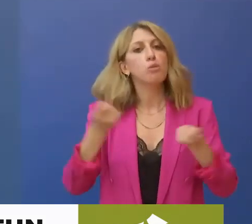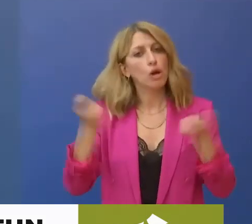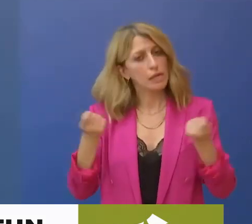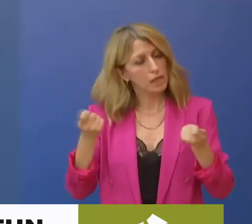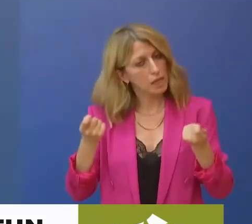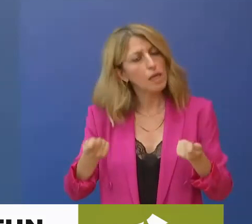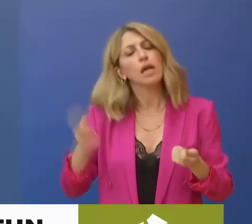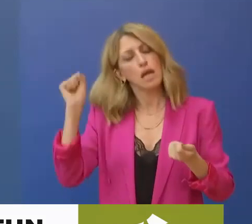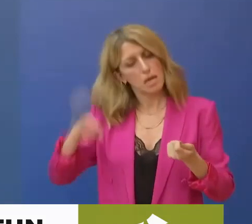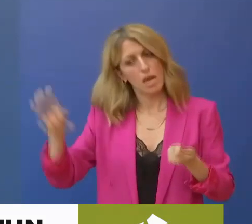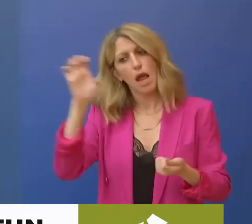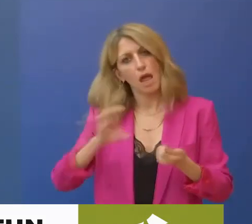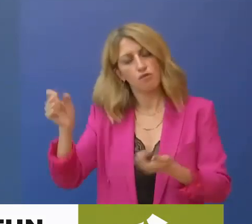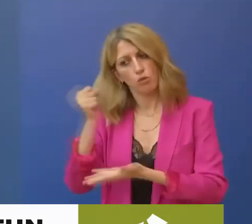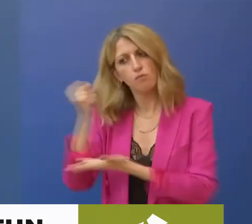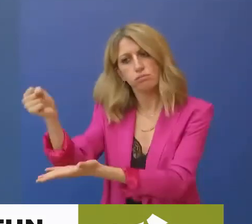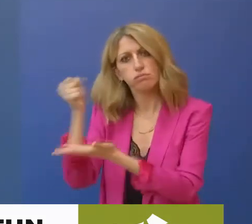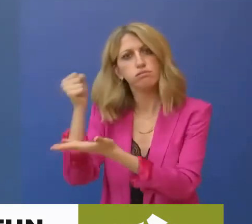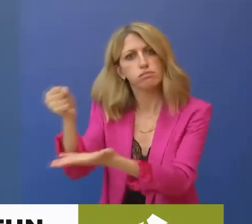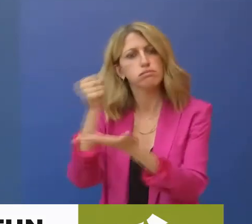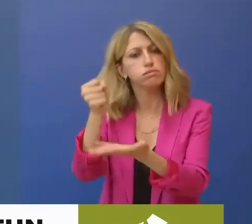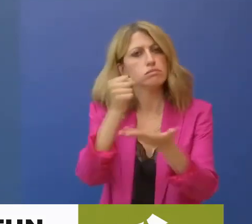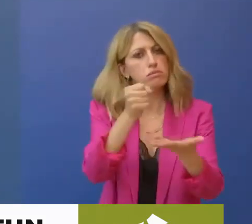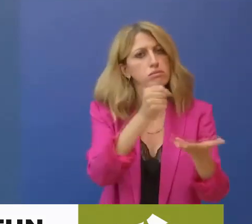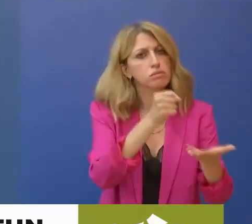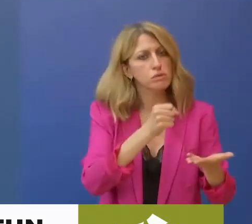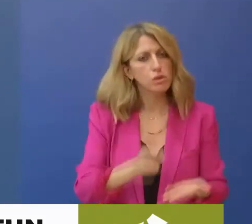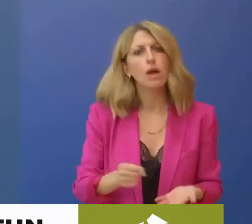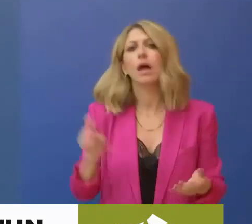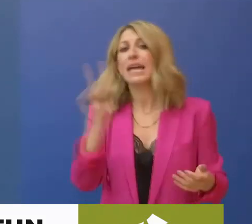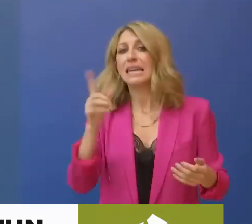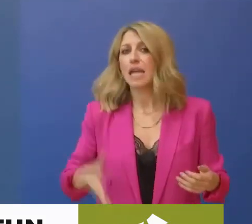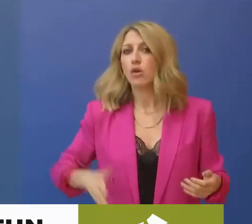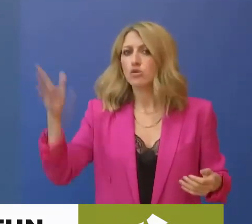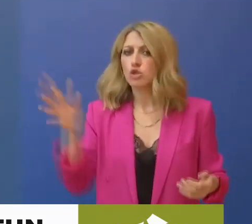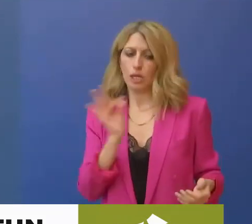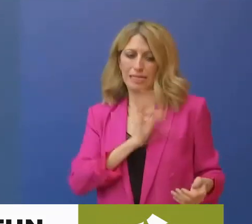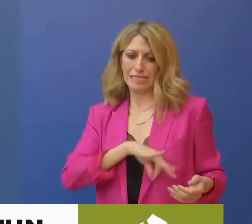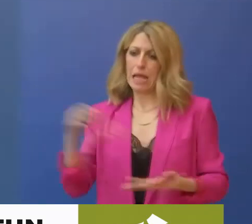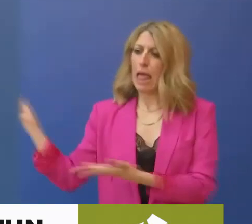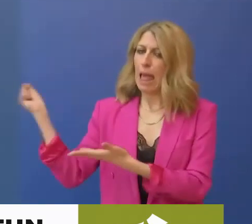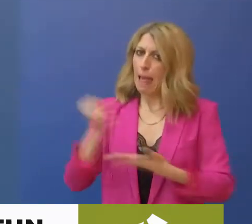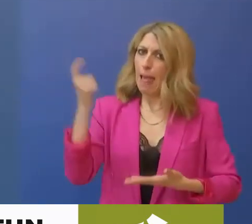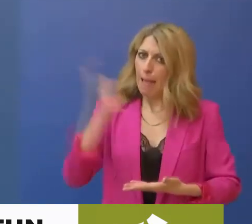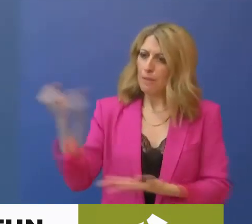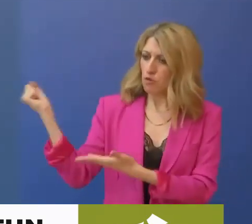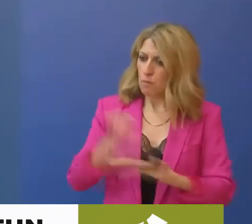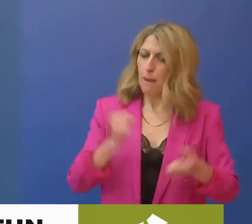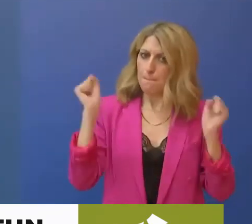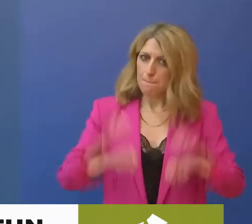αγροτικών ενισχύσεων από αγροτεμάχια που ανήκαν στην οικογένειά του και πέρασαν στην ιδιοκτησία του. Δεν υπάρχει κάποια διαδικασία κάποιος